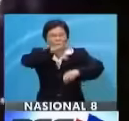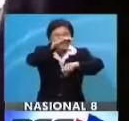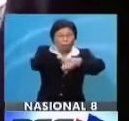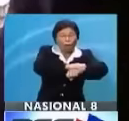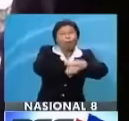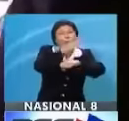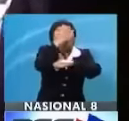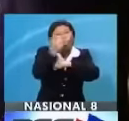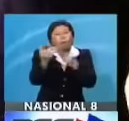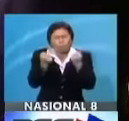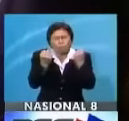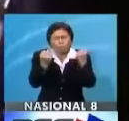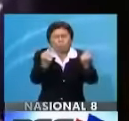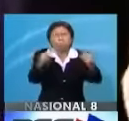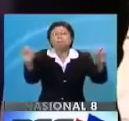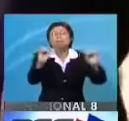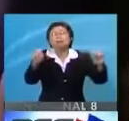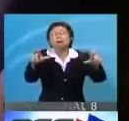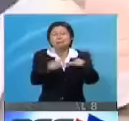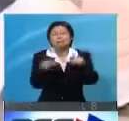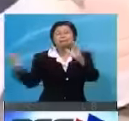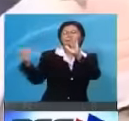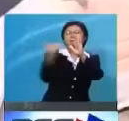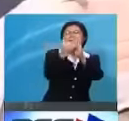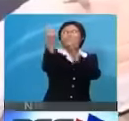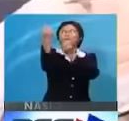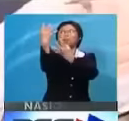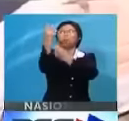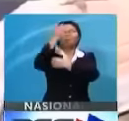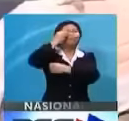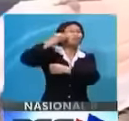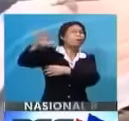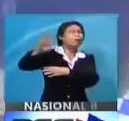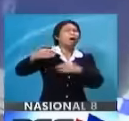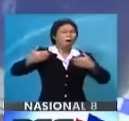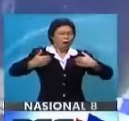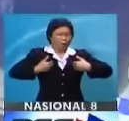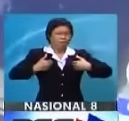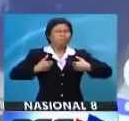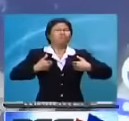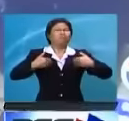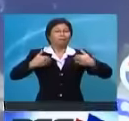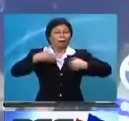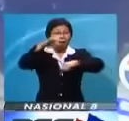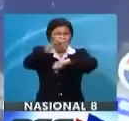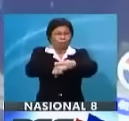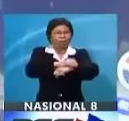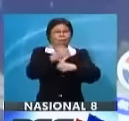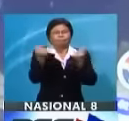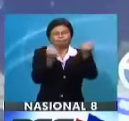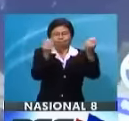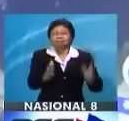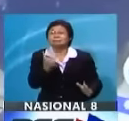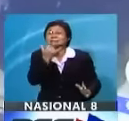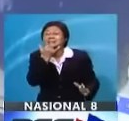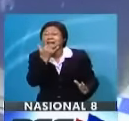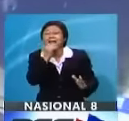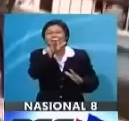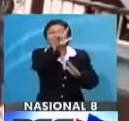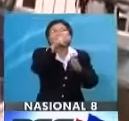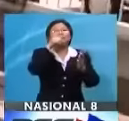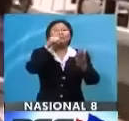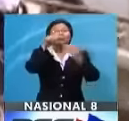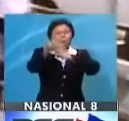peronda kerana memandu tanpa lesen dan melanggar lampu isyarat turut tidak terlepas pesalah trafik dengan 3 waran